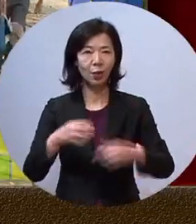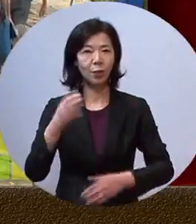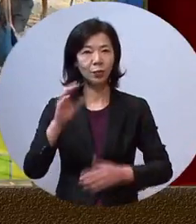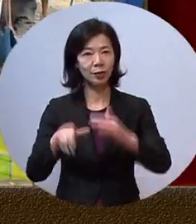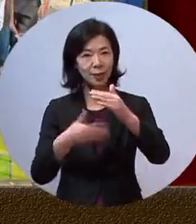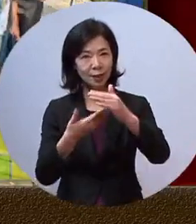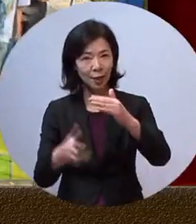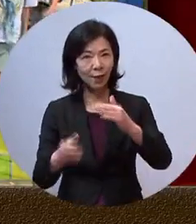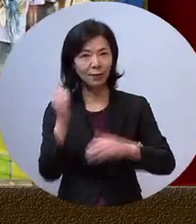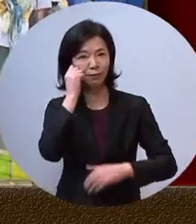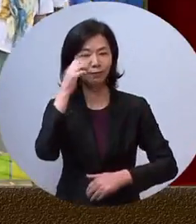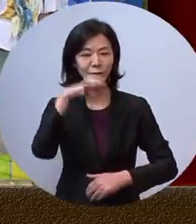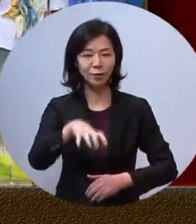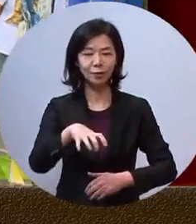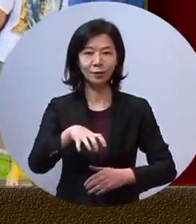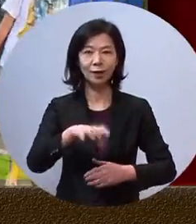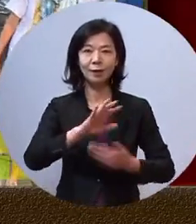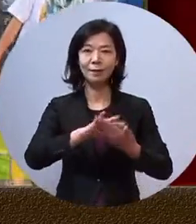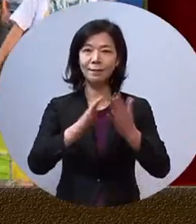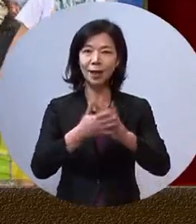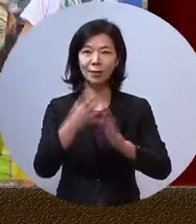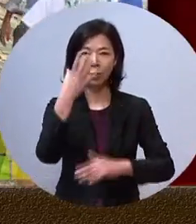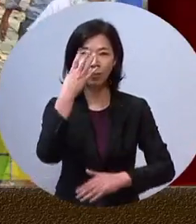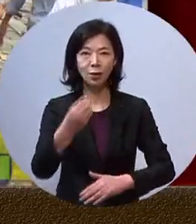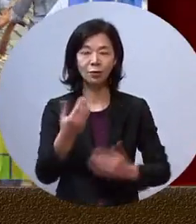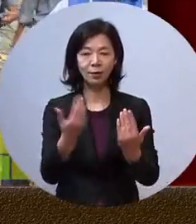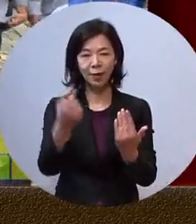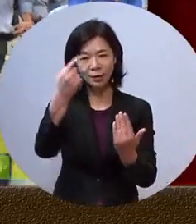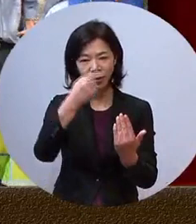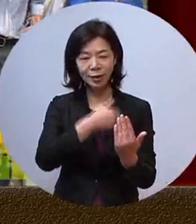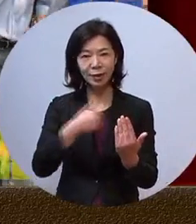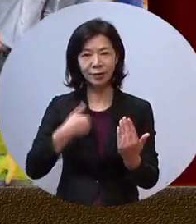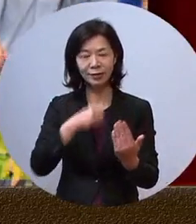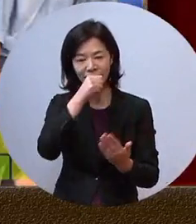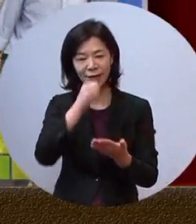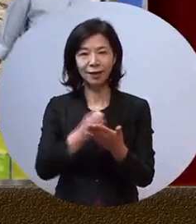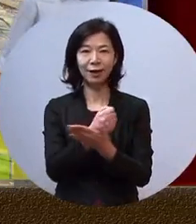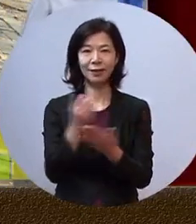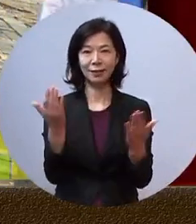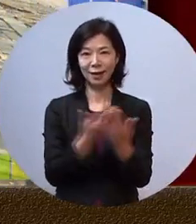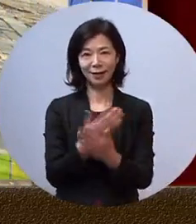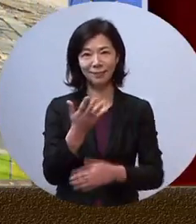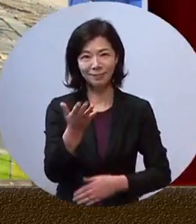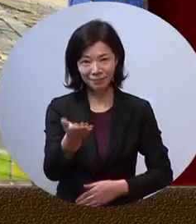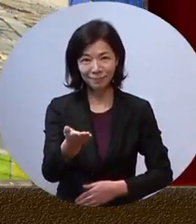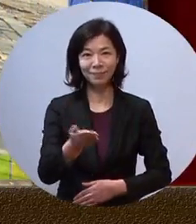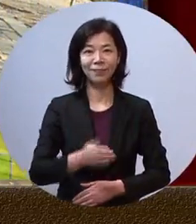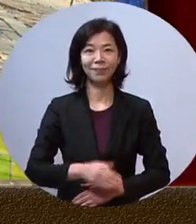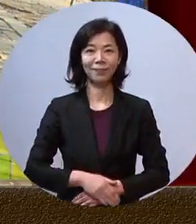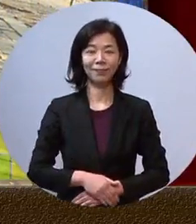び、町の魅力を知るためのとてもいい機会になったのではないでしょうか。